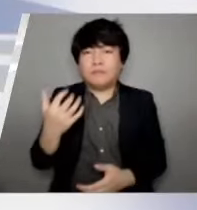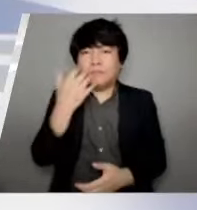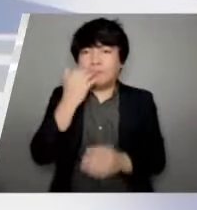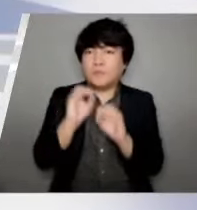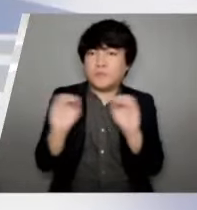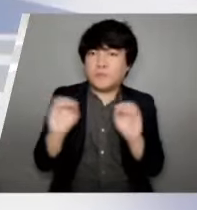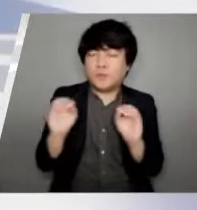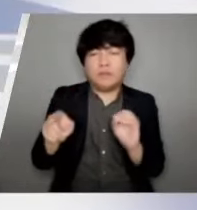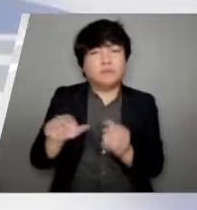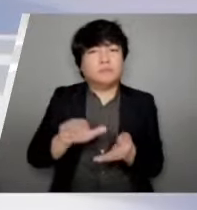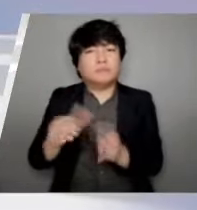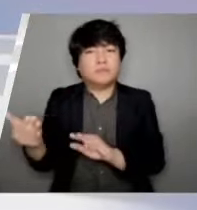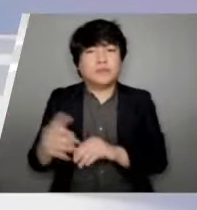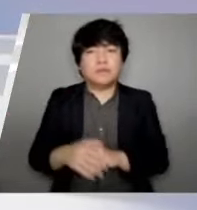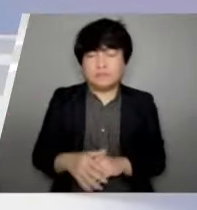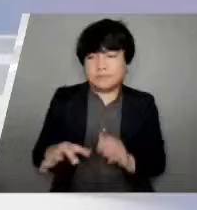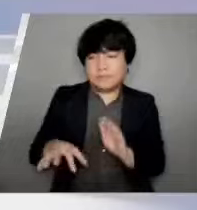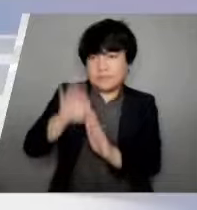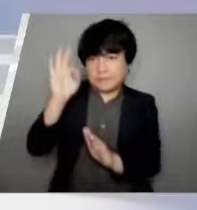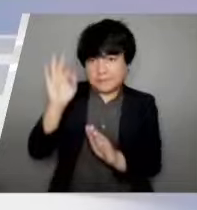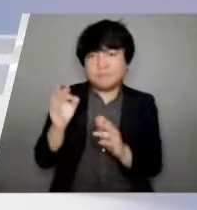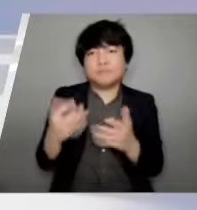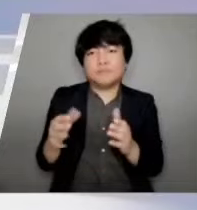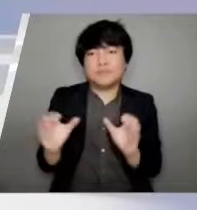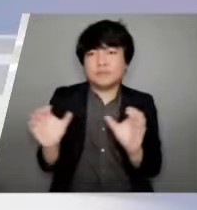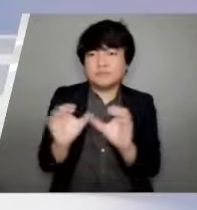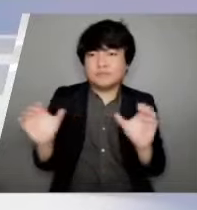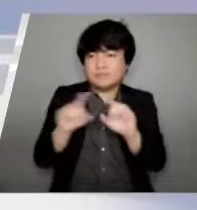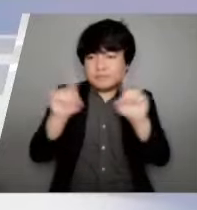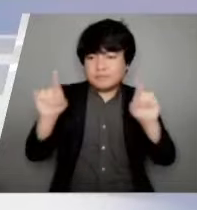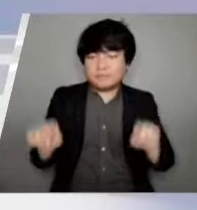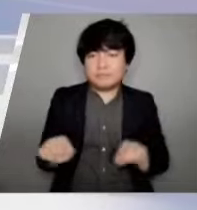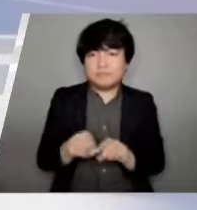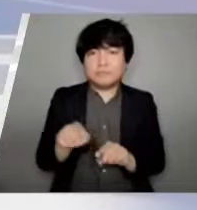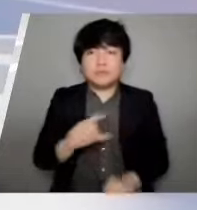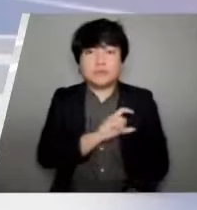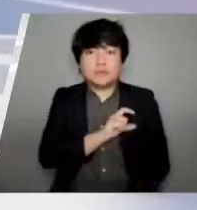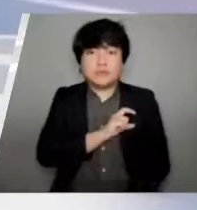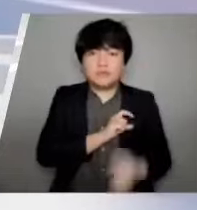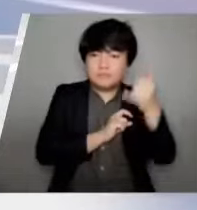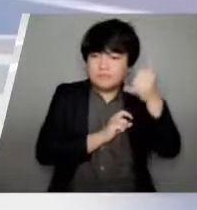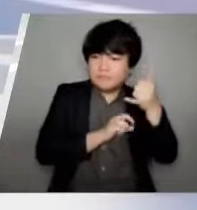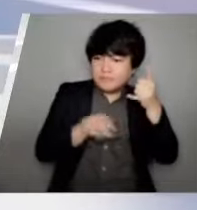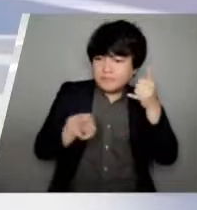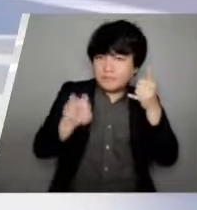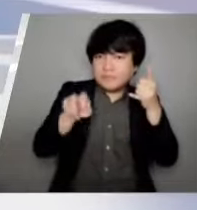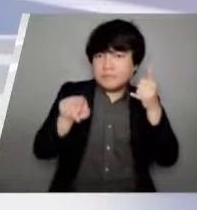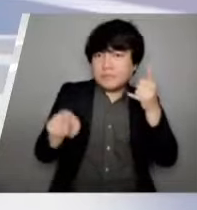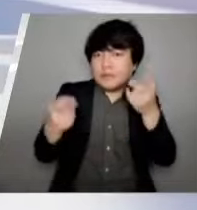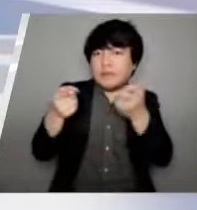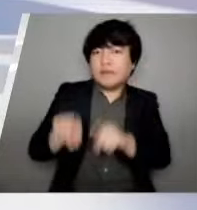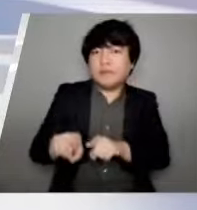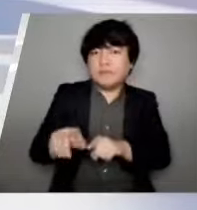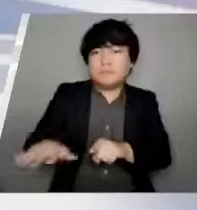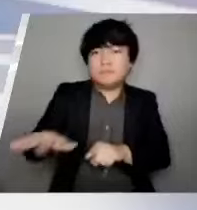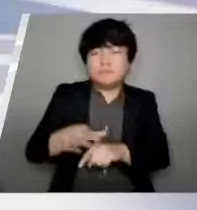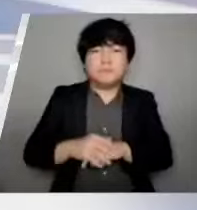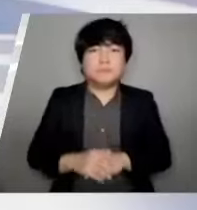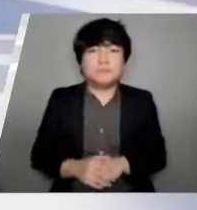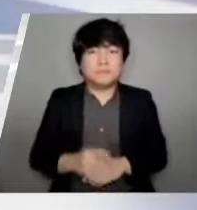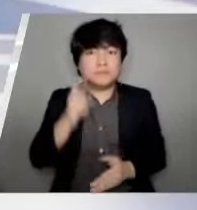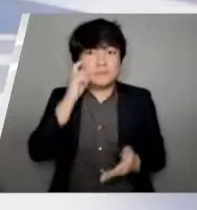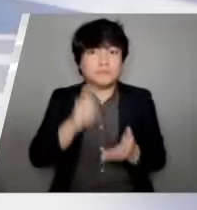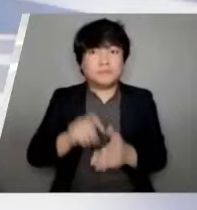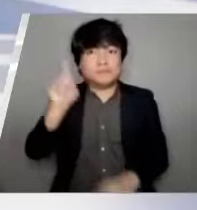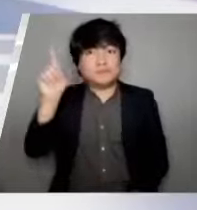death certificate. Hawak na ng Santo Tomas Police ang CCTV footage sa pinangyarihan ng insidente. Makikita roon ang dalawang